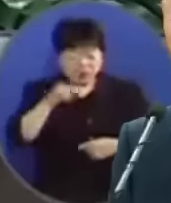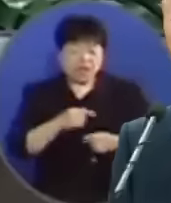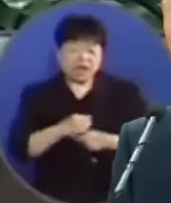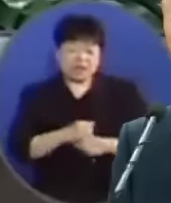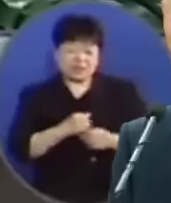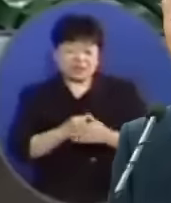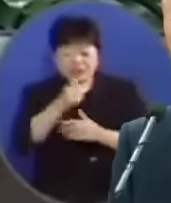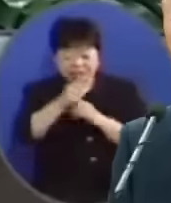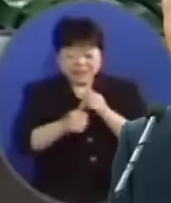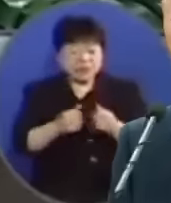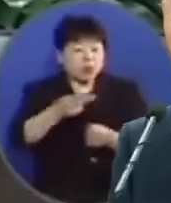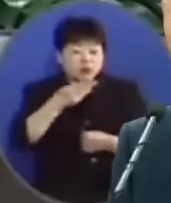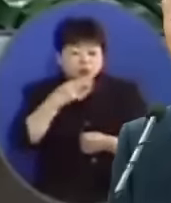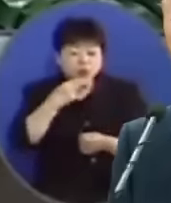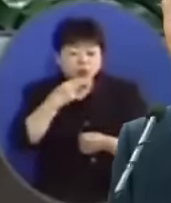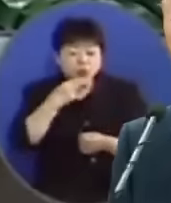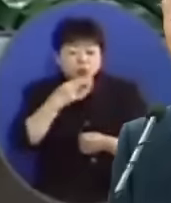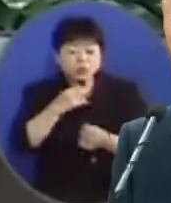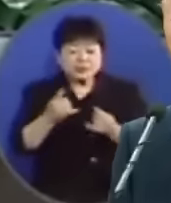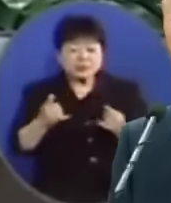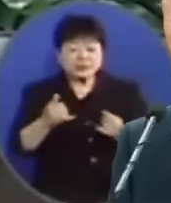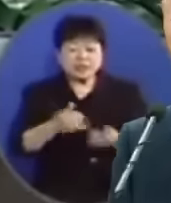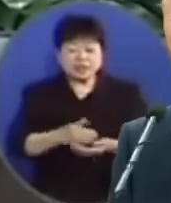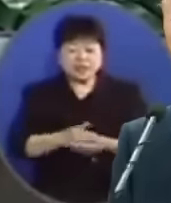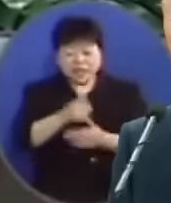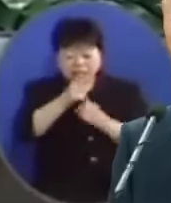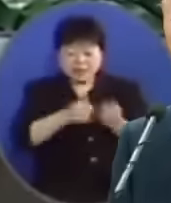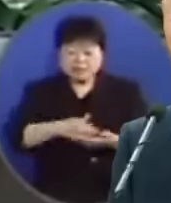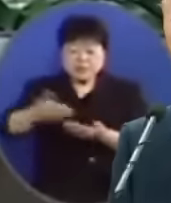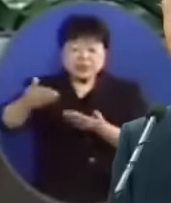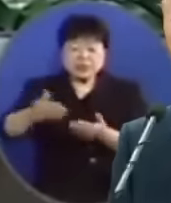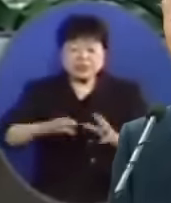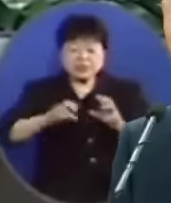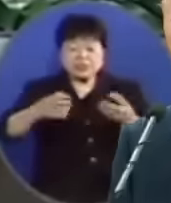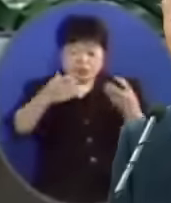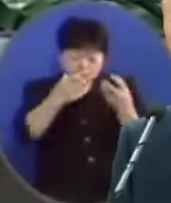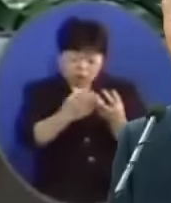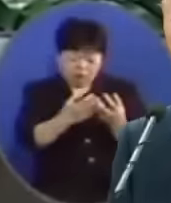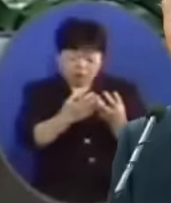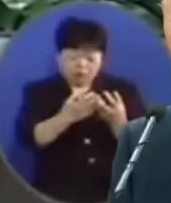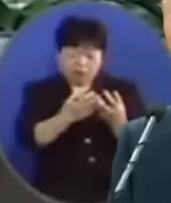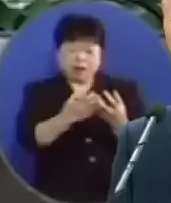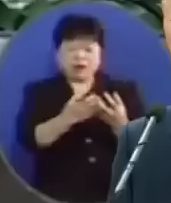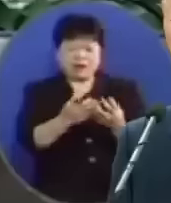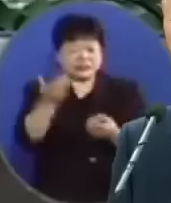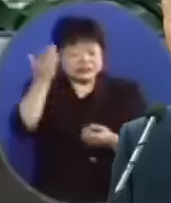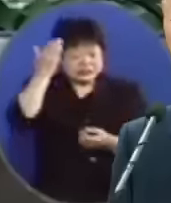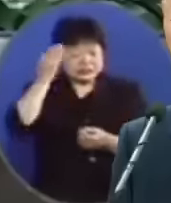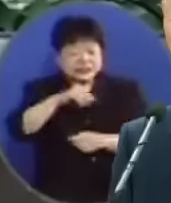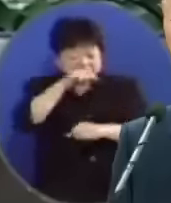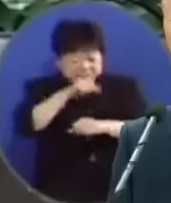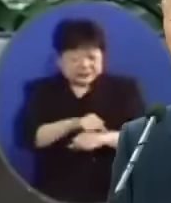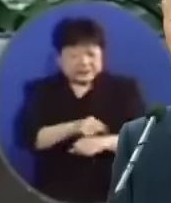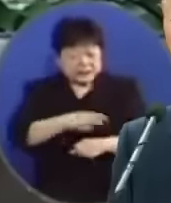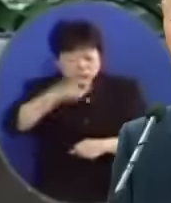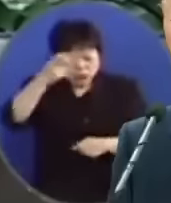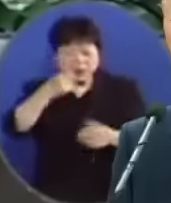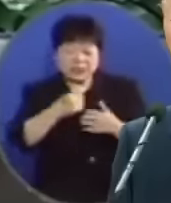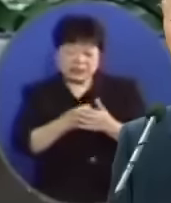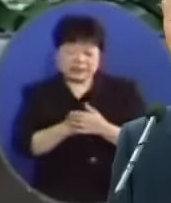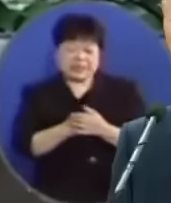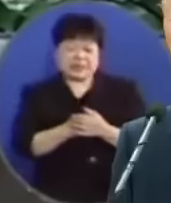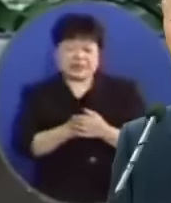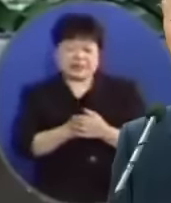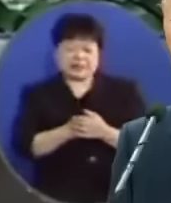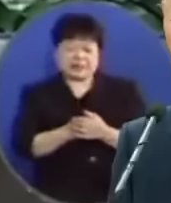가운데 하나님은 없습니다. 하나님은 내밀어버리고 세속으로 꽉 들어찬 지혜와 지식과 총명을 말하면